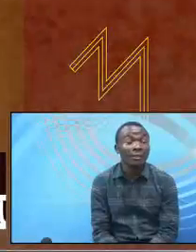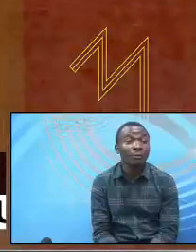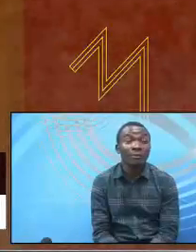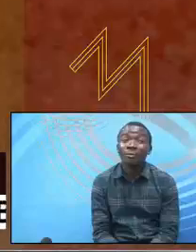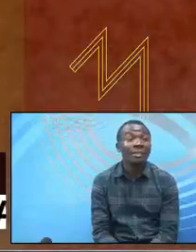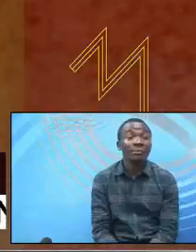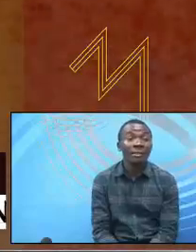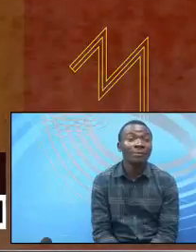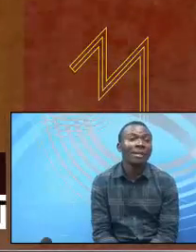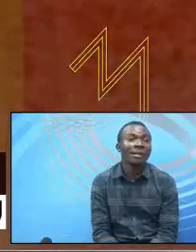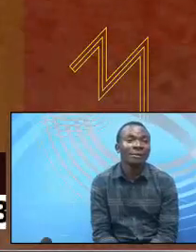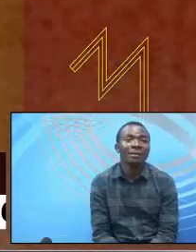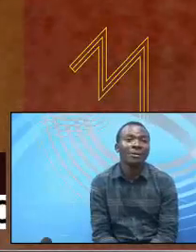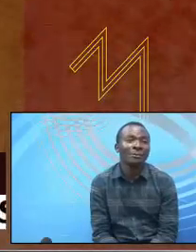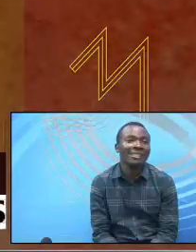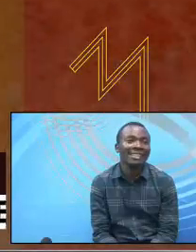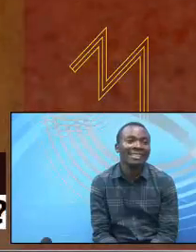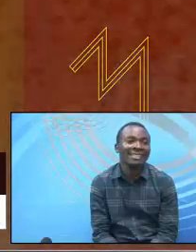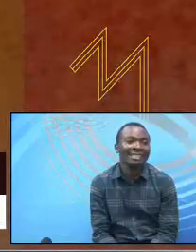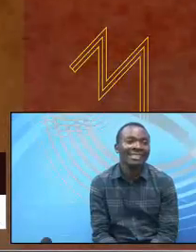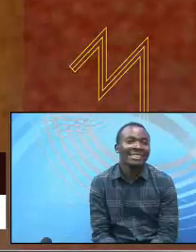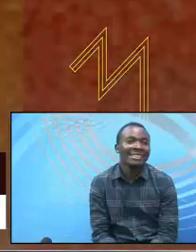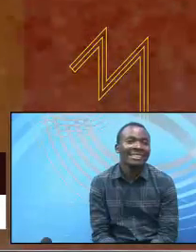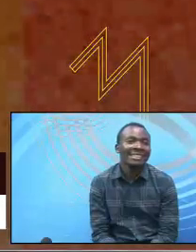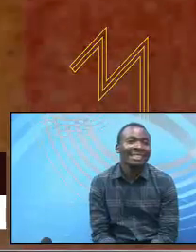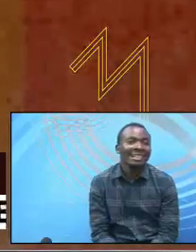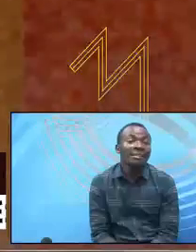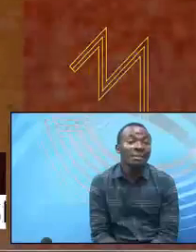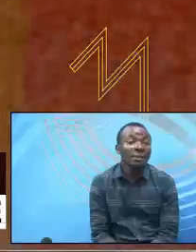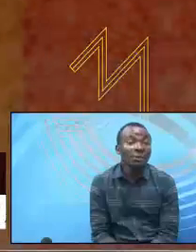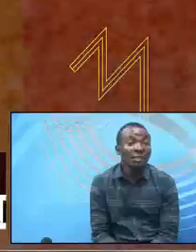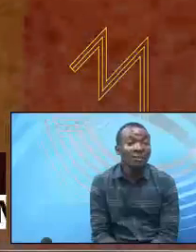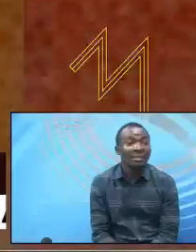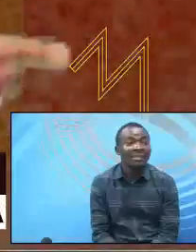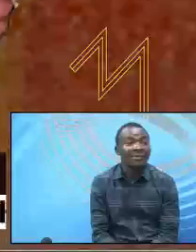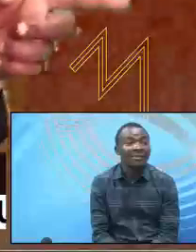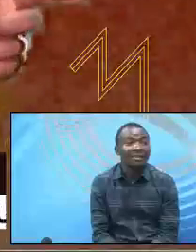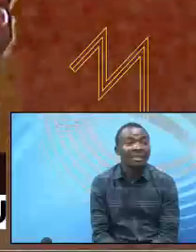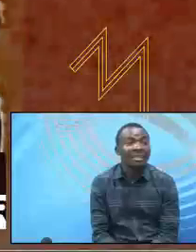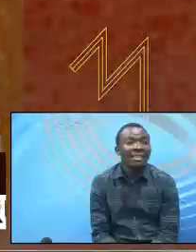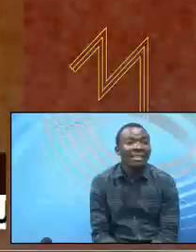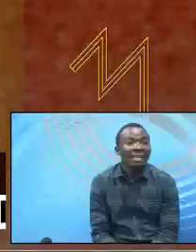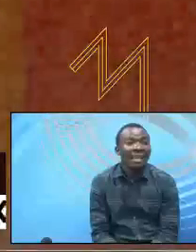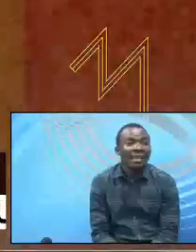ntacyo yashobora kumva. Ubwo rero ibyo nabyo bikaba bikomeye cyane. Icyo rero dusaba,